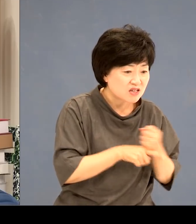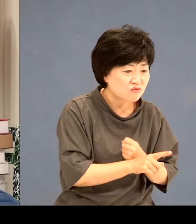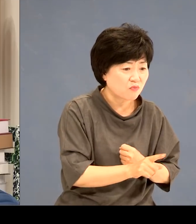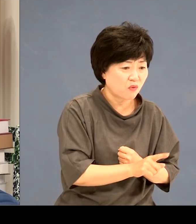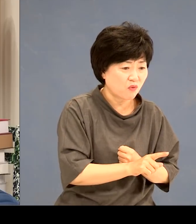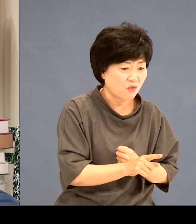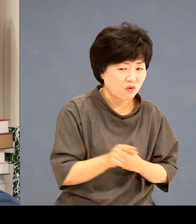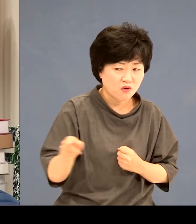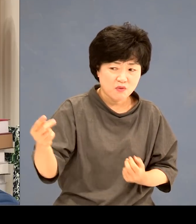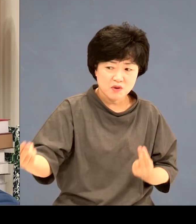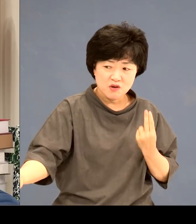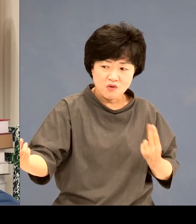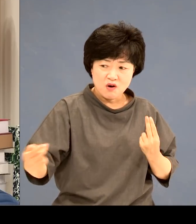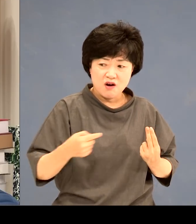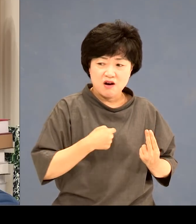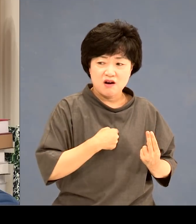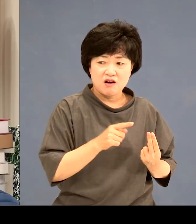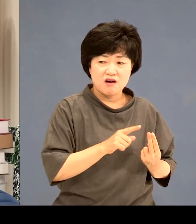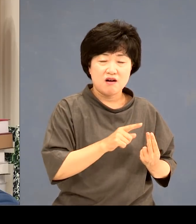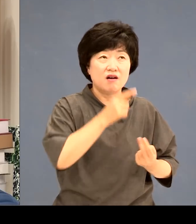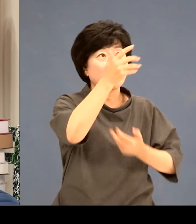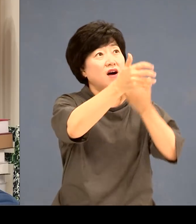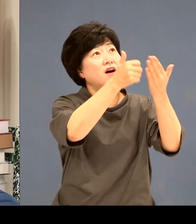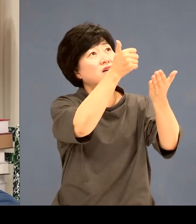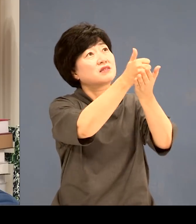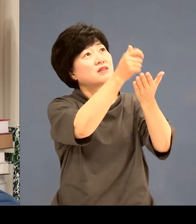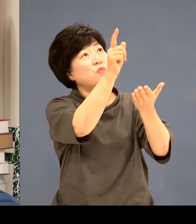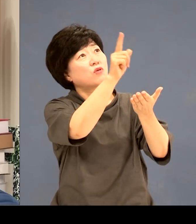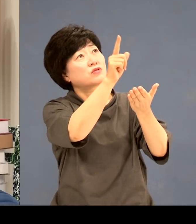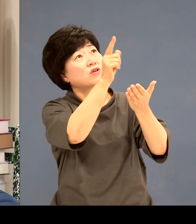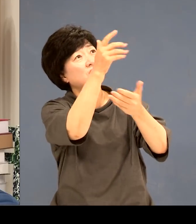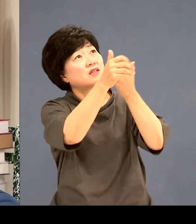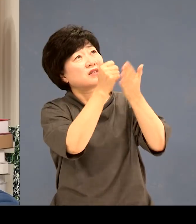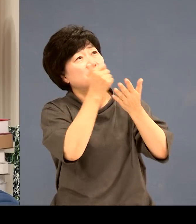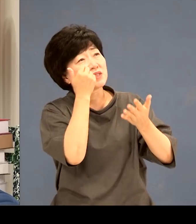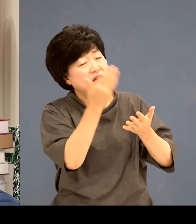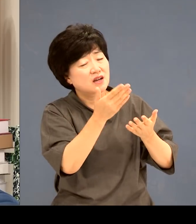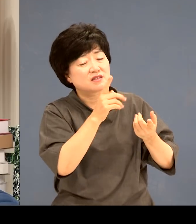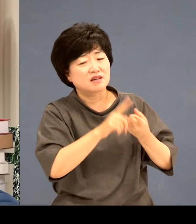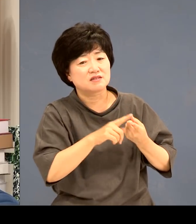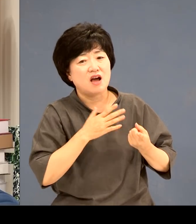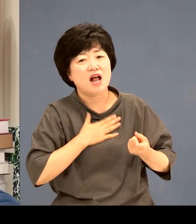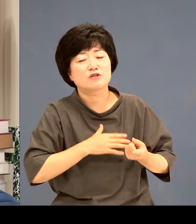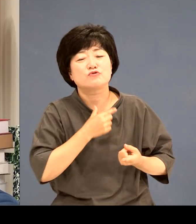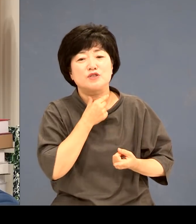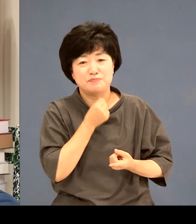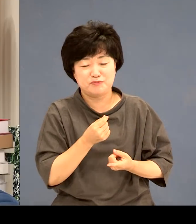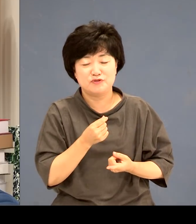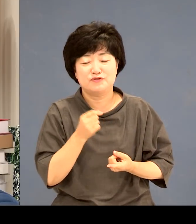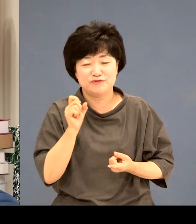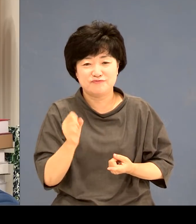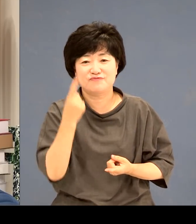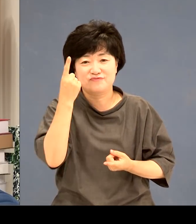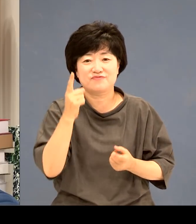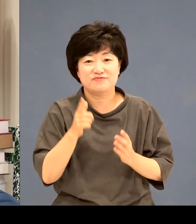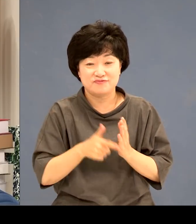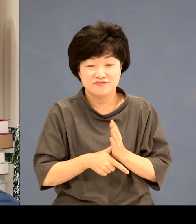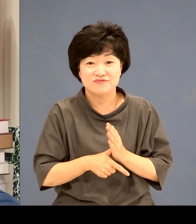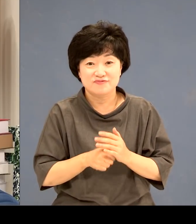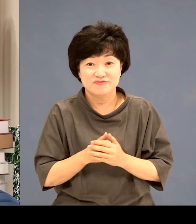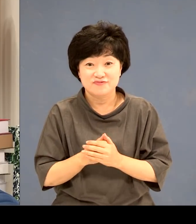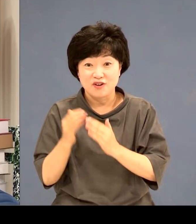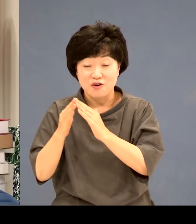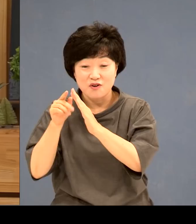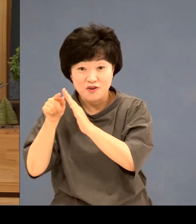이유와 목적이 뭘까 그 하나님이 어떤 분인지에 대해서 굉장히 알고 싶어졌던 그런